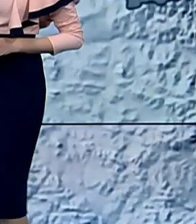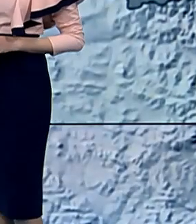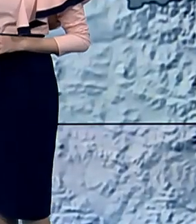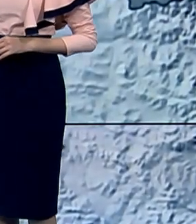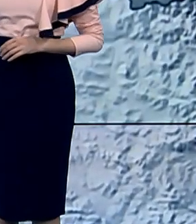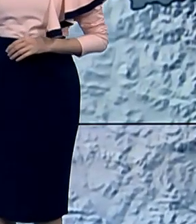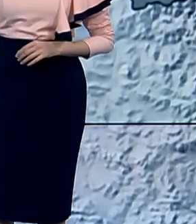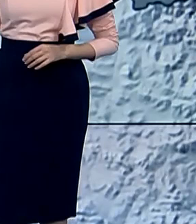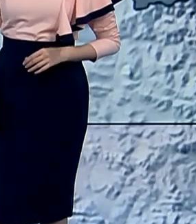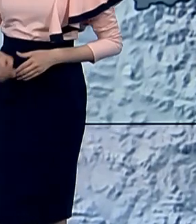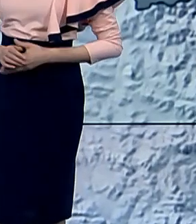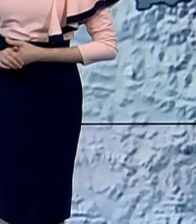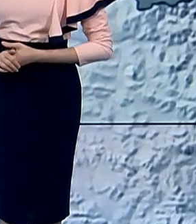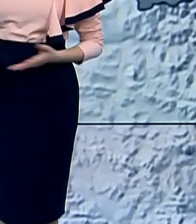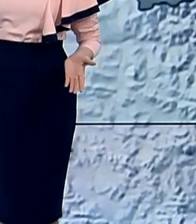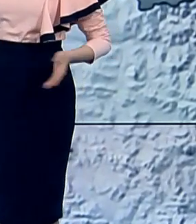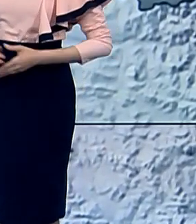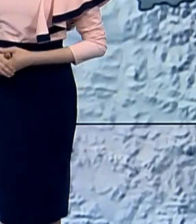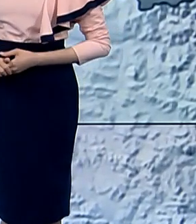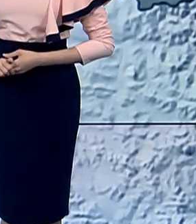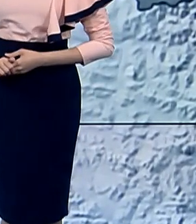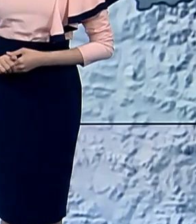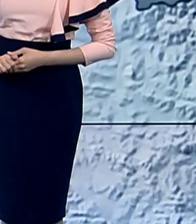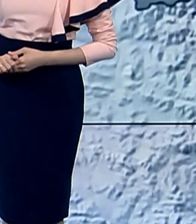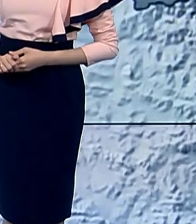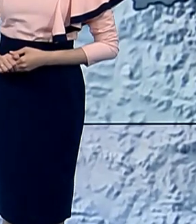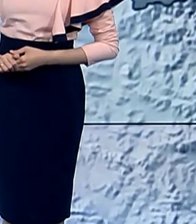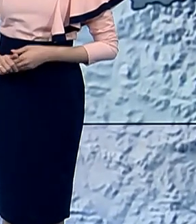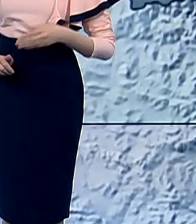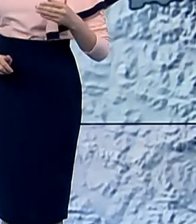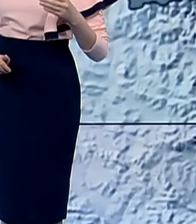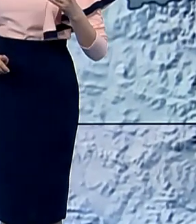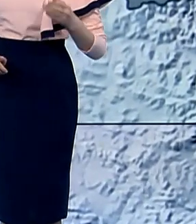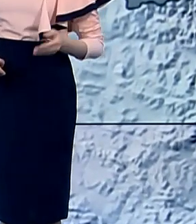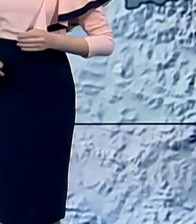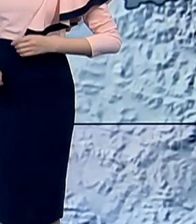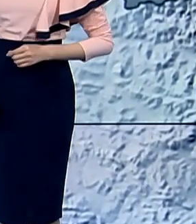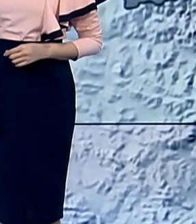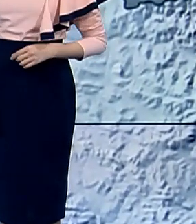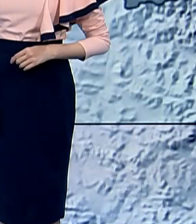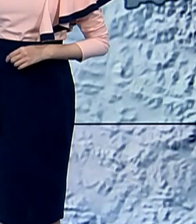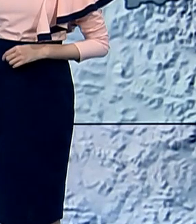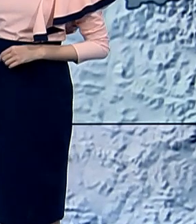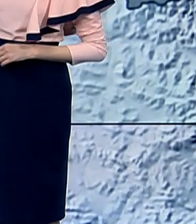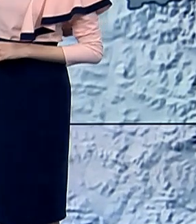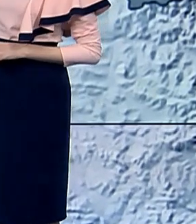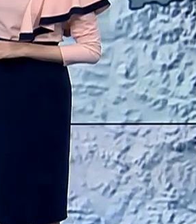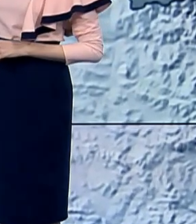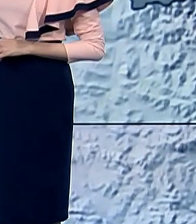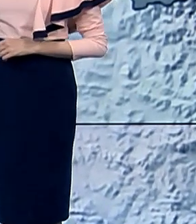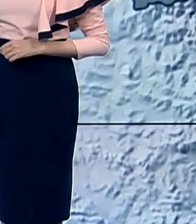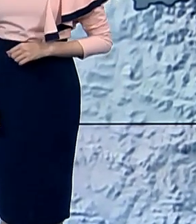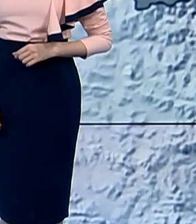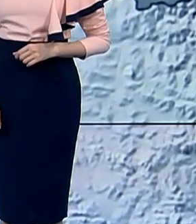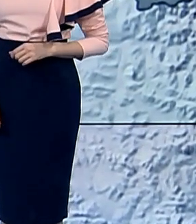градус жылы, түнде 7 градус суық. Көкшетау мен Қостанайда түнде ауа температурасы 0-ден 6 градус төмен, күндіз